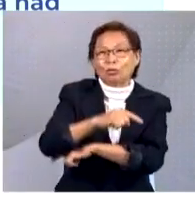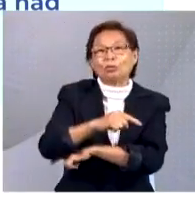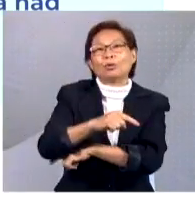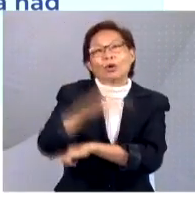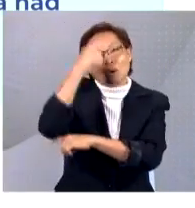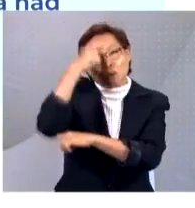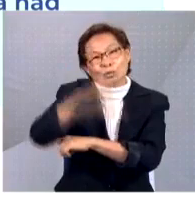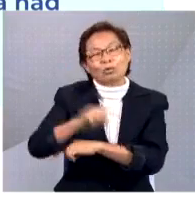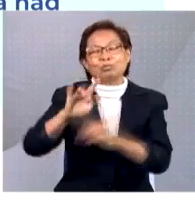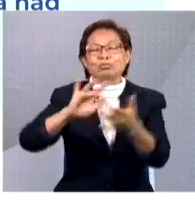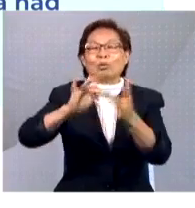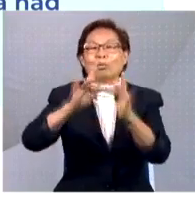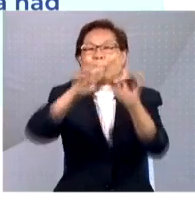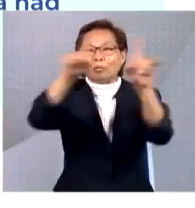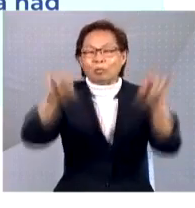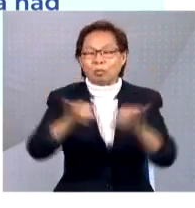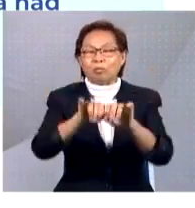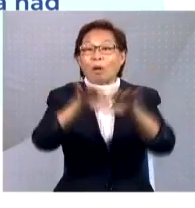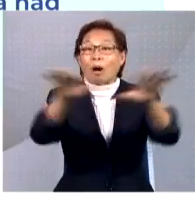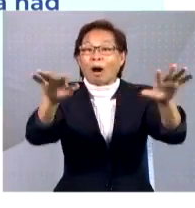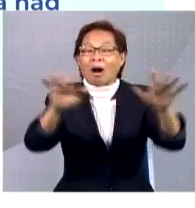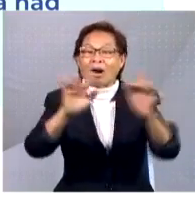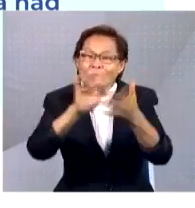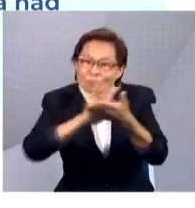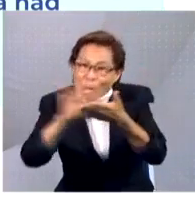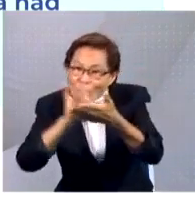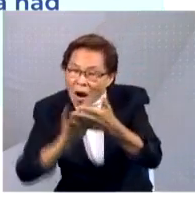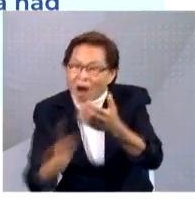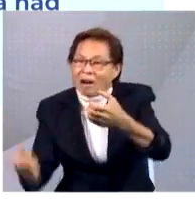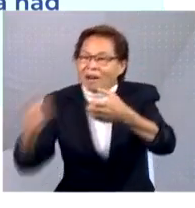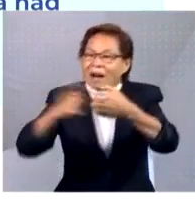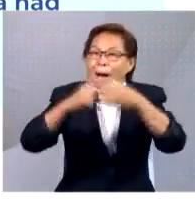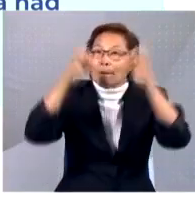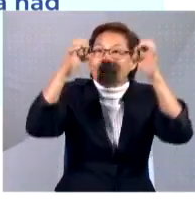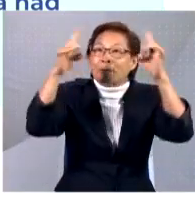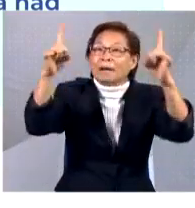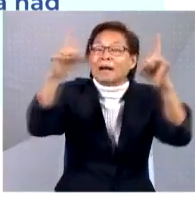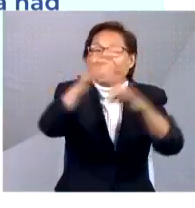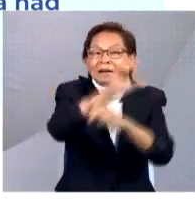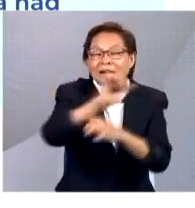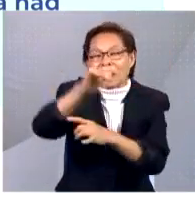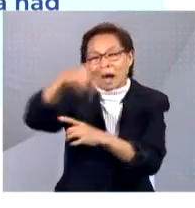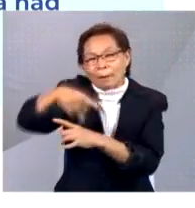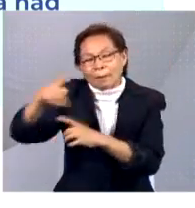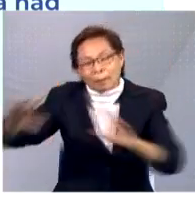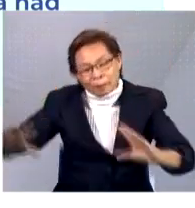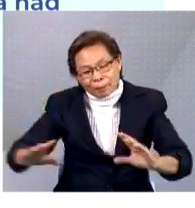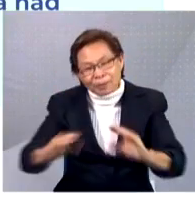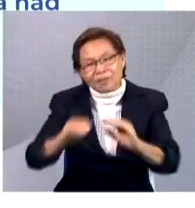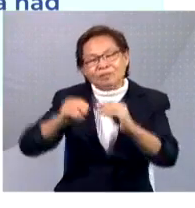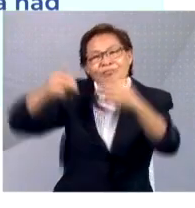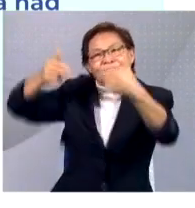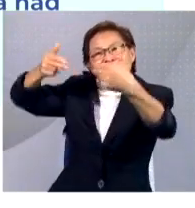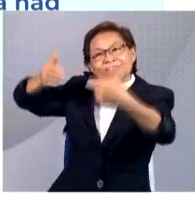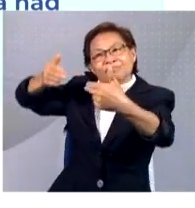melalui laman web berkaitan pendidikan dan aplikasi persidangan video.